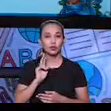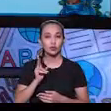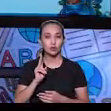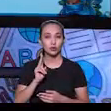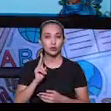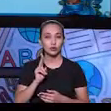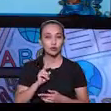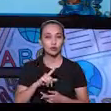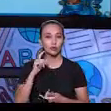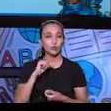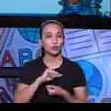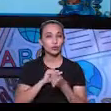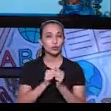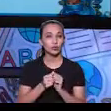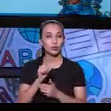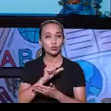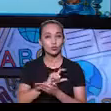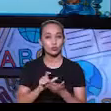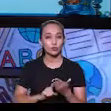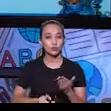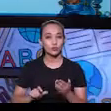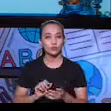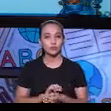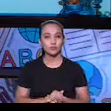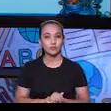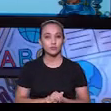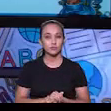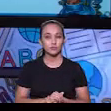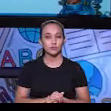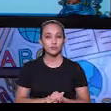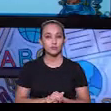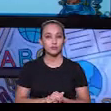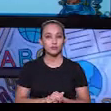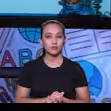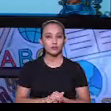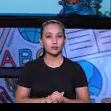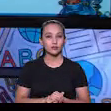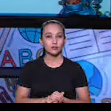Кто выучил стихотворение наизусть?